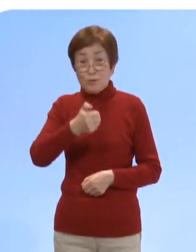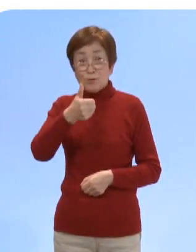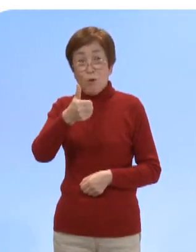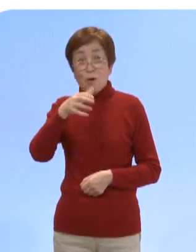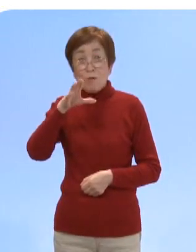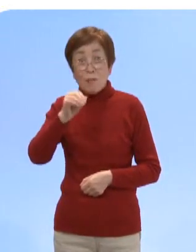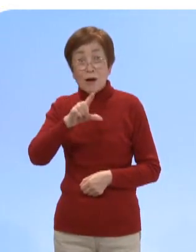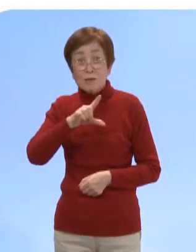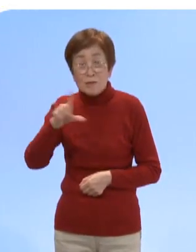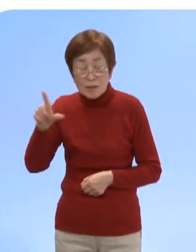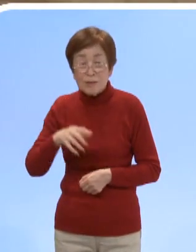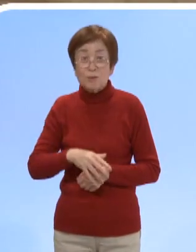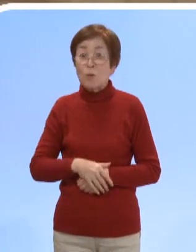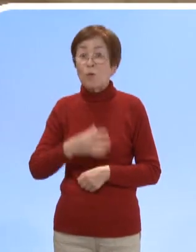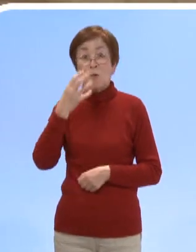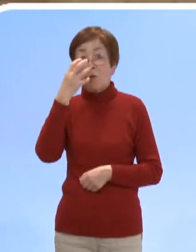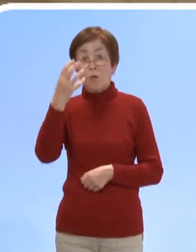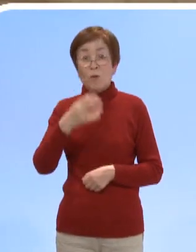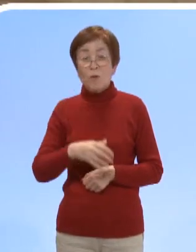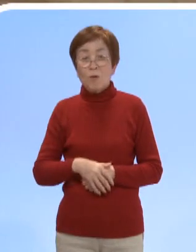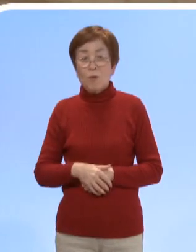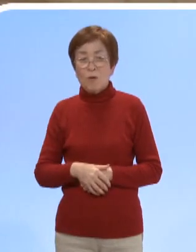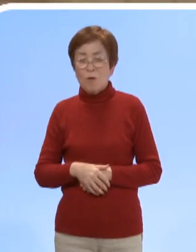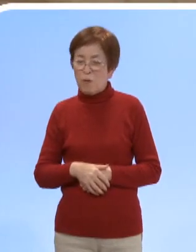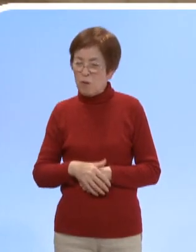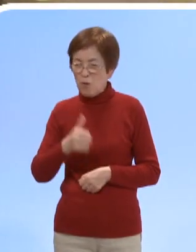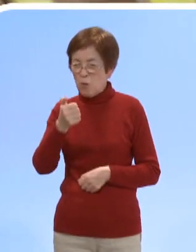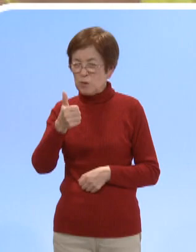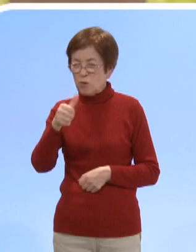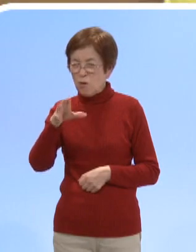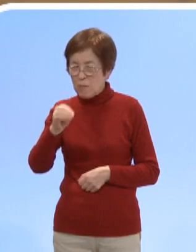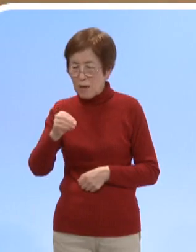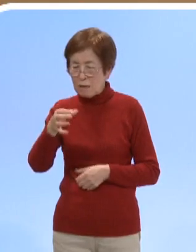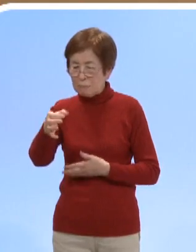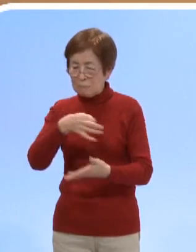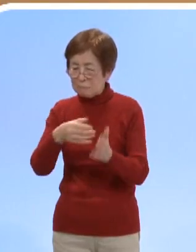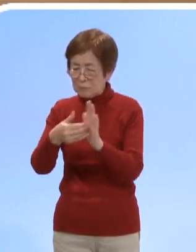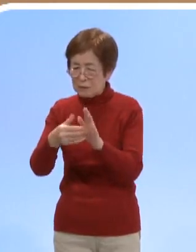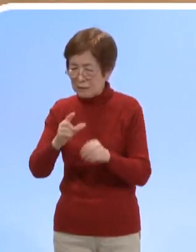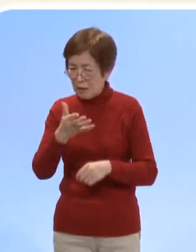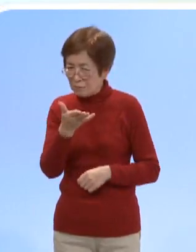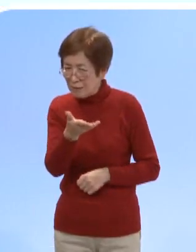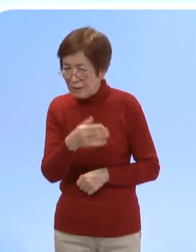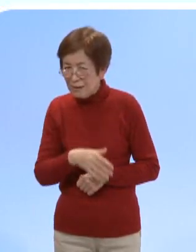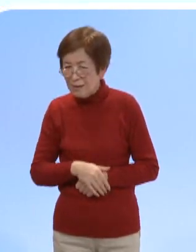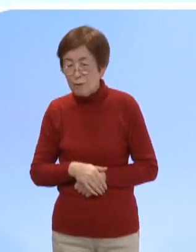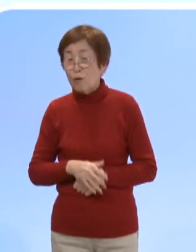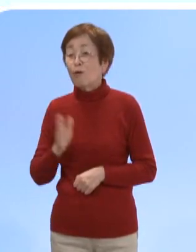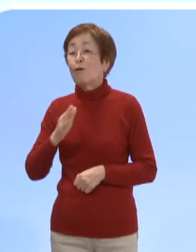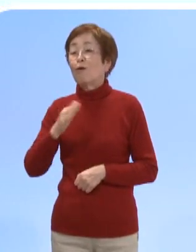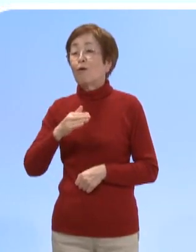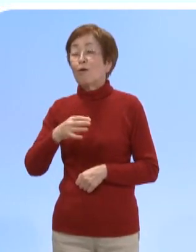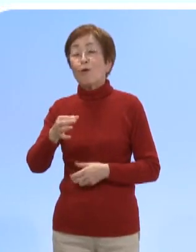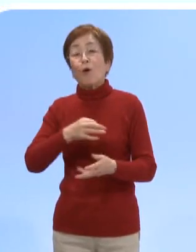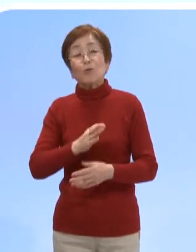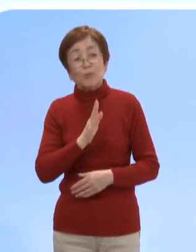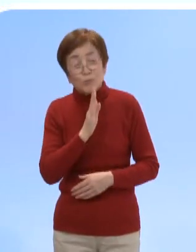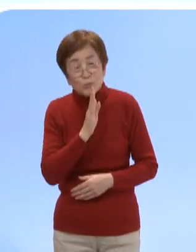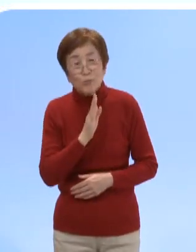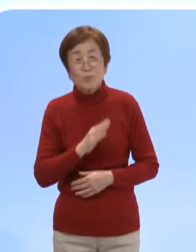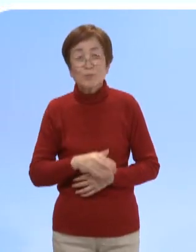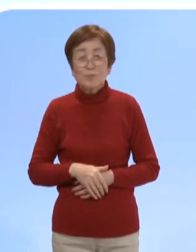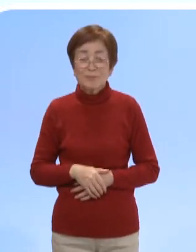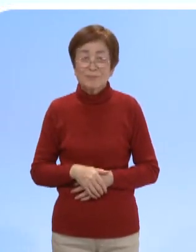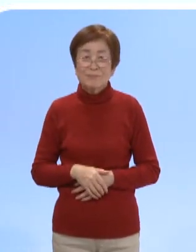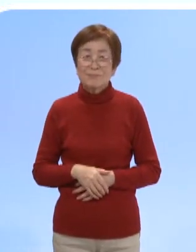です。 しっかり多分売る気ないねん って。そうなんですか？ いやいや、もう買っていただくことが